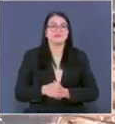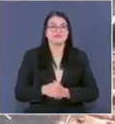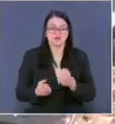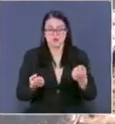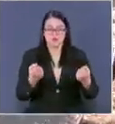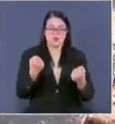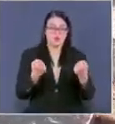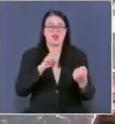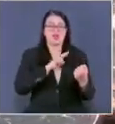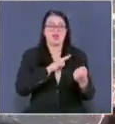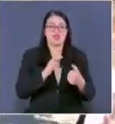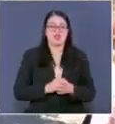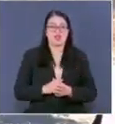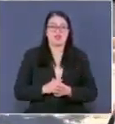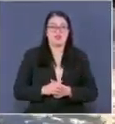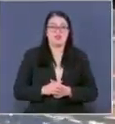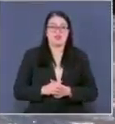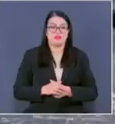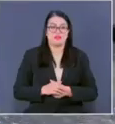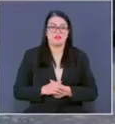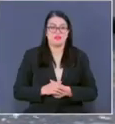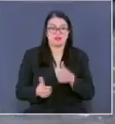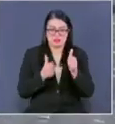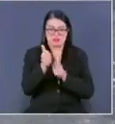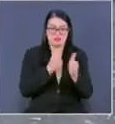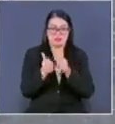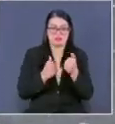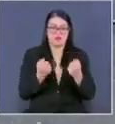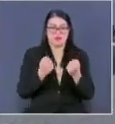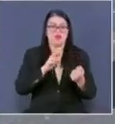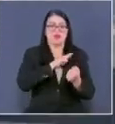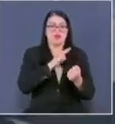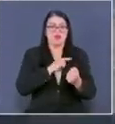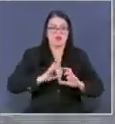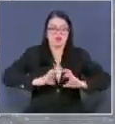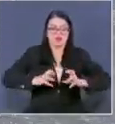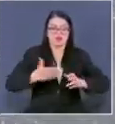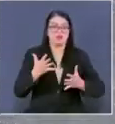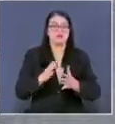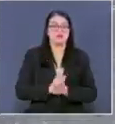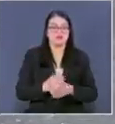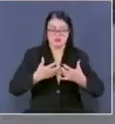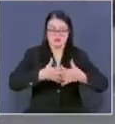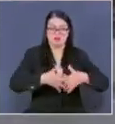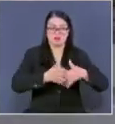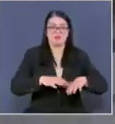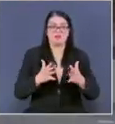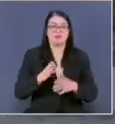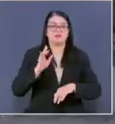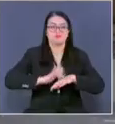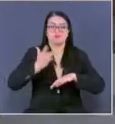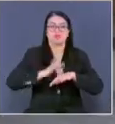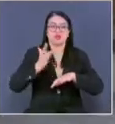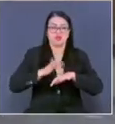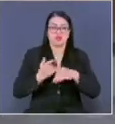ขึ้นหลังเต่าเลยครับนี่บรรยากาศการแข่งขันขับรถประดิษฐ์แบบไม่มีเครื่องยนต์นะครับ Red Bull Soft Boxที่กรุงอัมมานของ